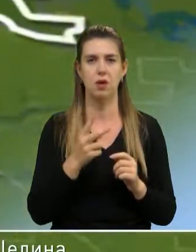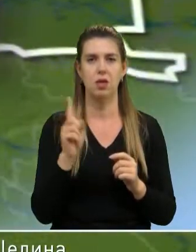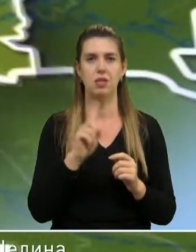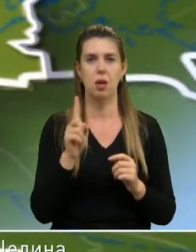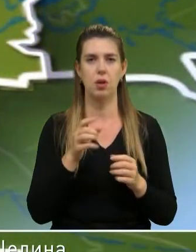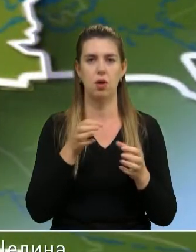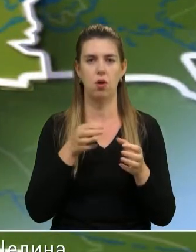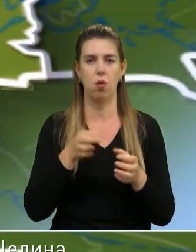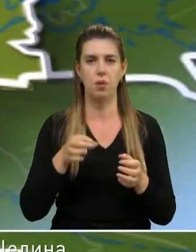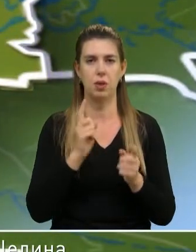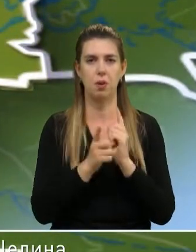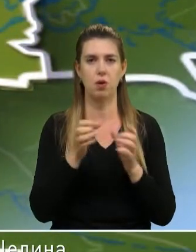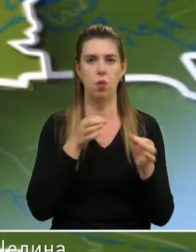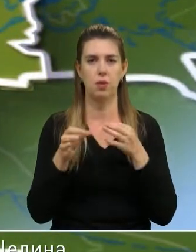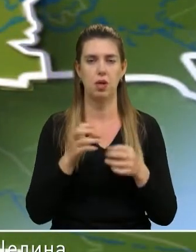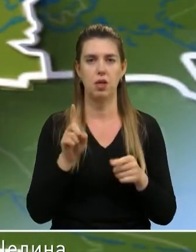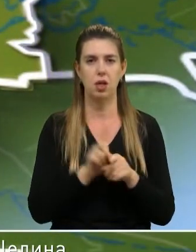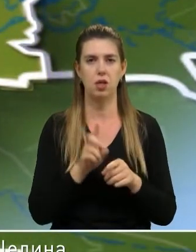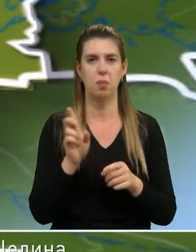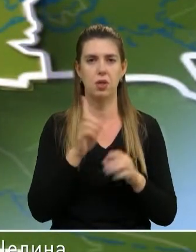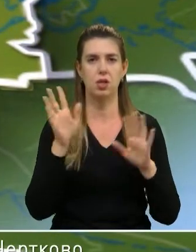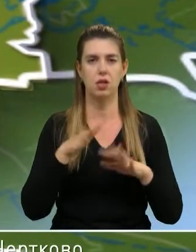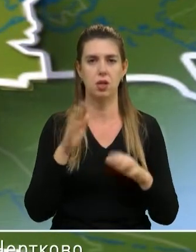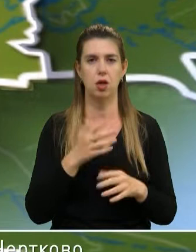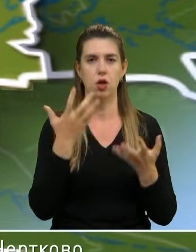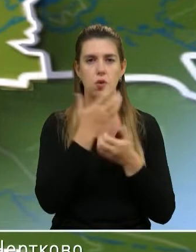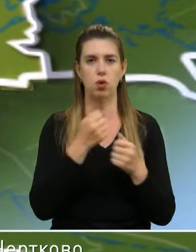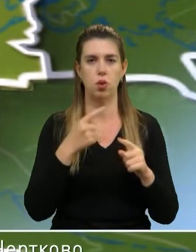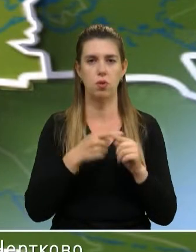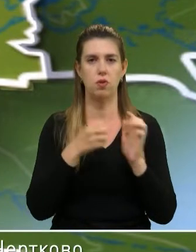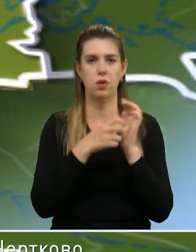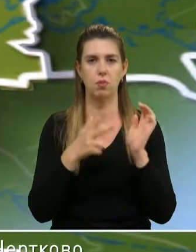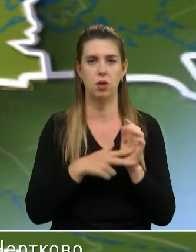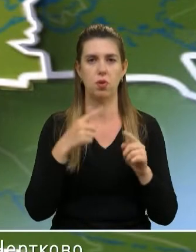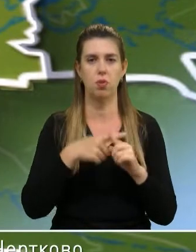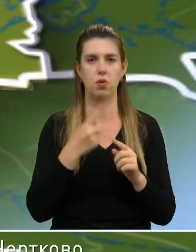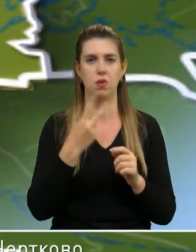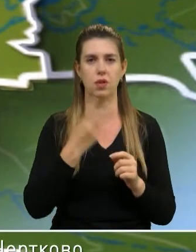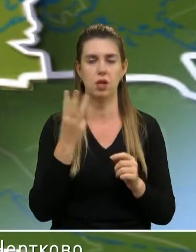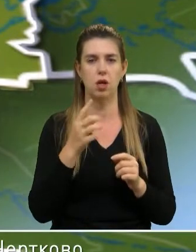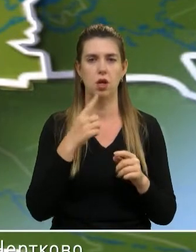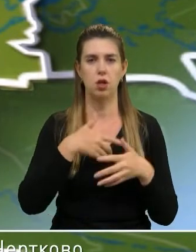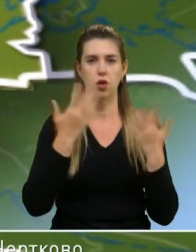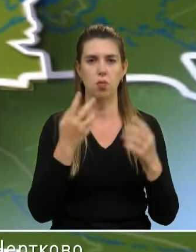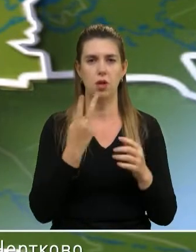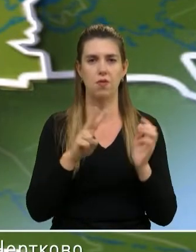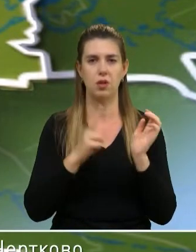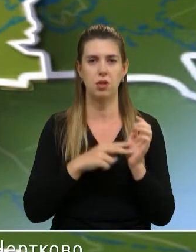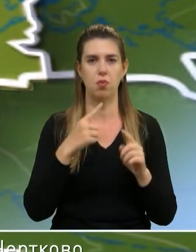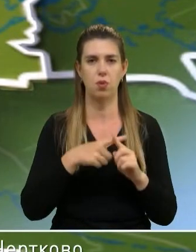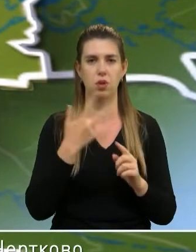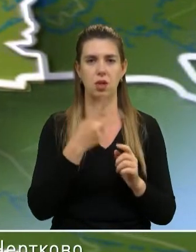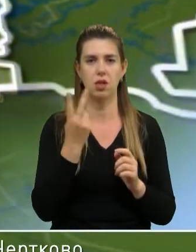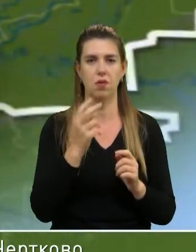западе области переменная облачность и также без осадков. Ночью плюс 18, плюс 23, днем плюс 27, плюс